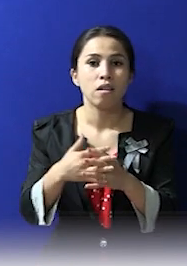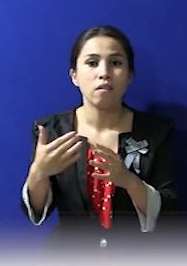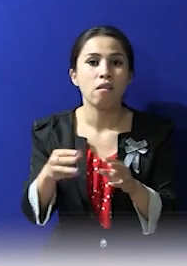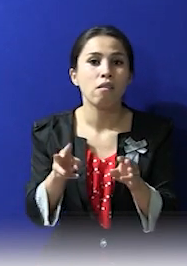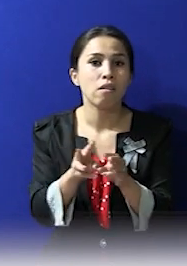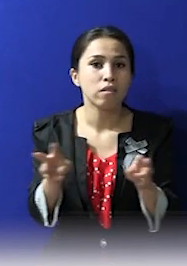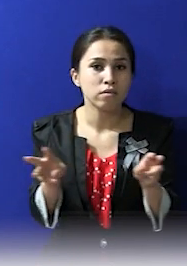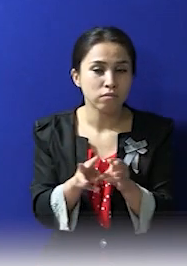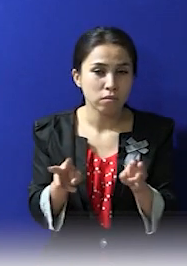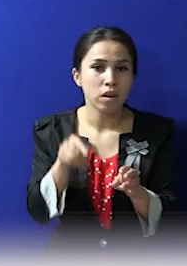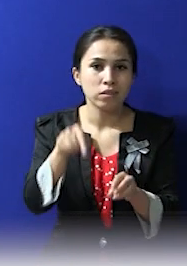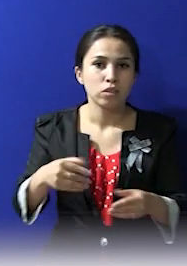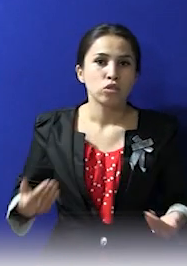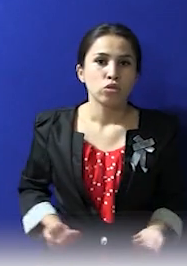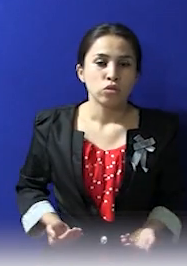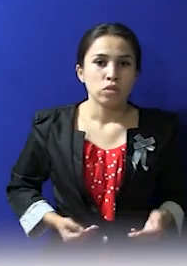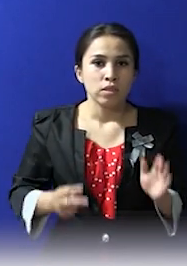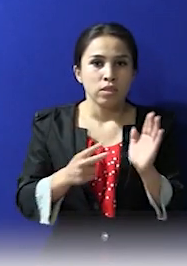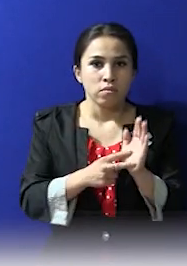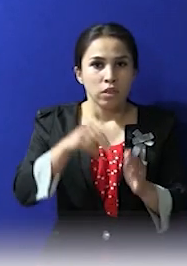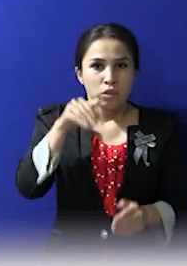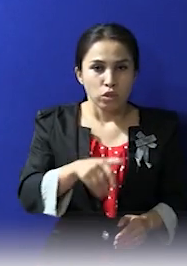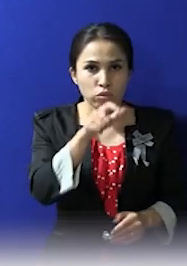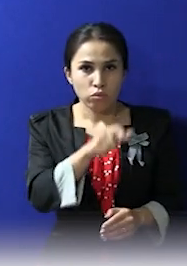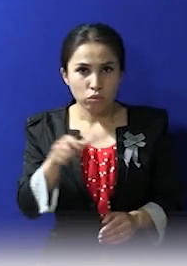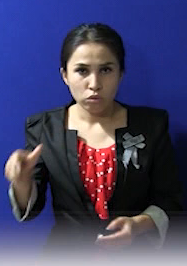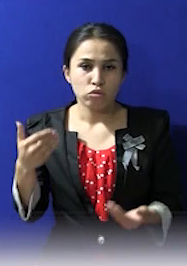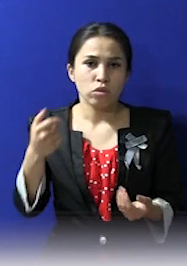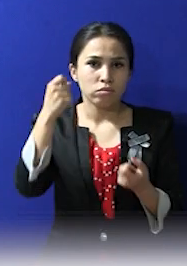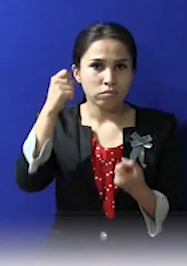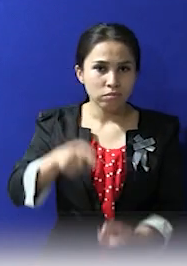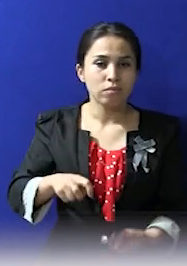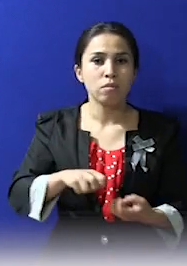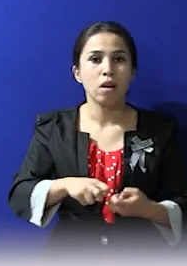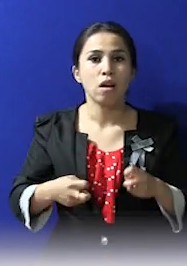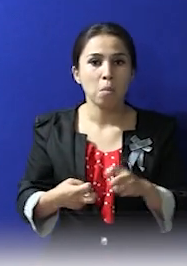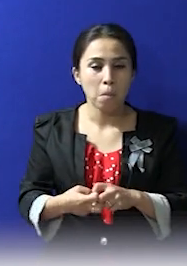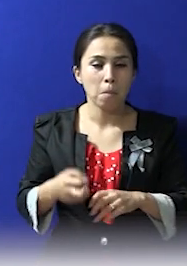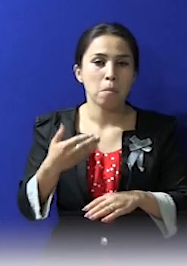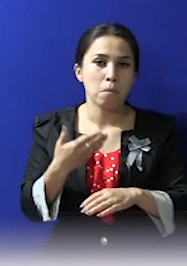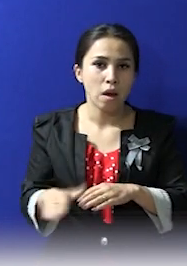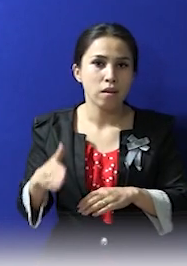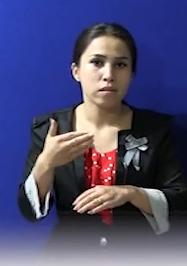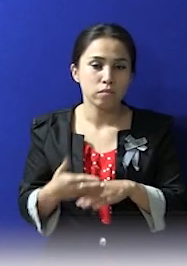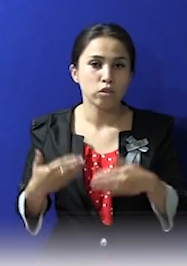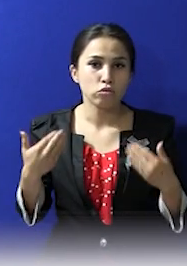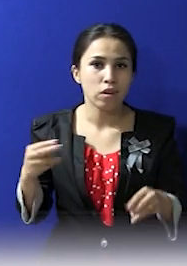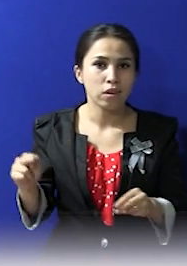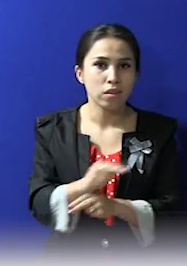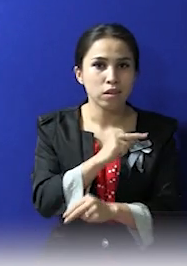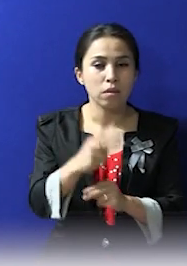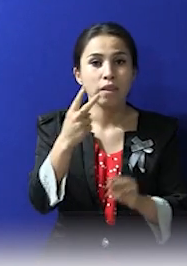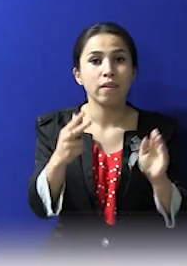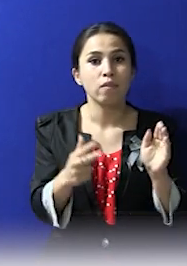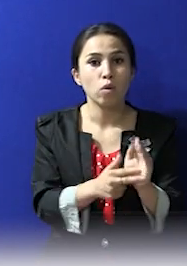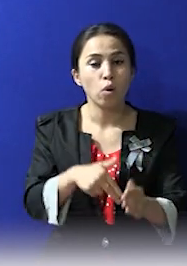по области 23. В целом по региону не хватает более 3500 контейнеров. Власти областного центра подали заявку на